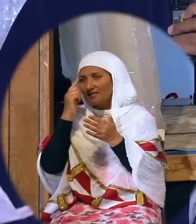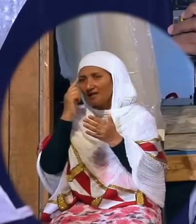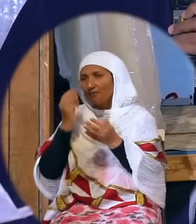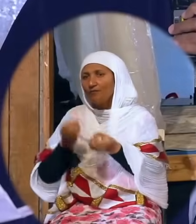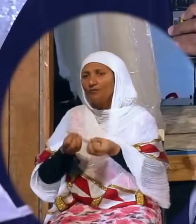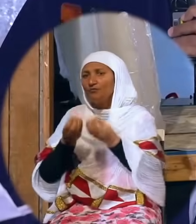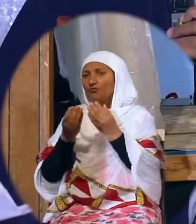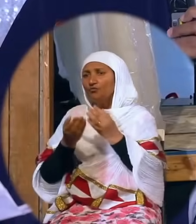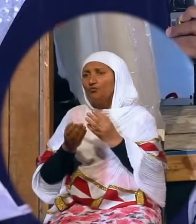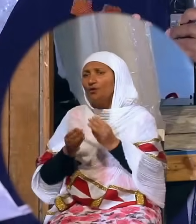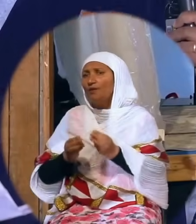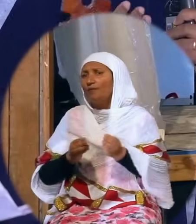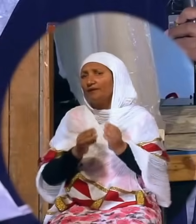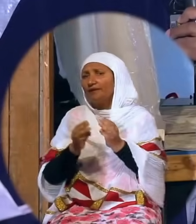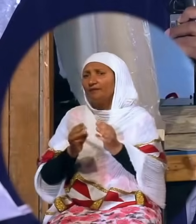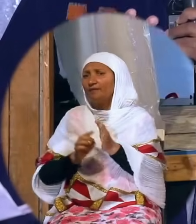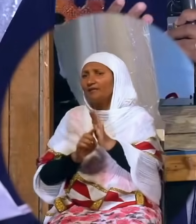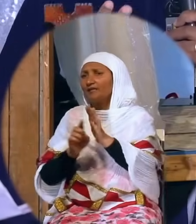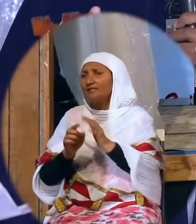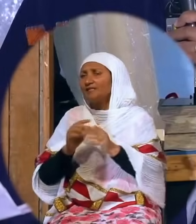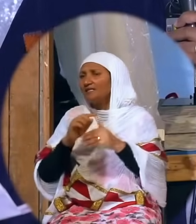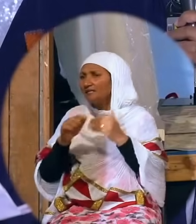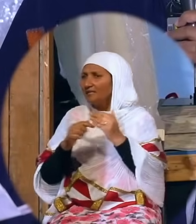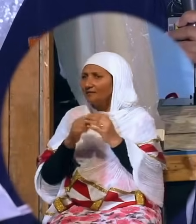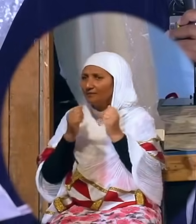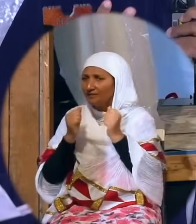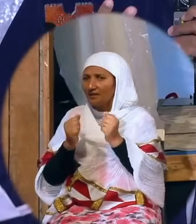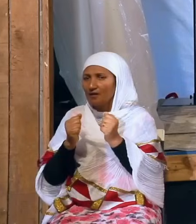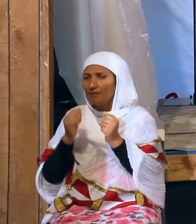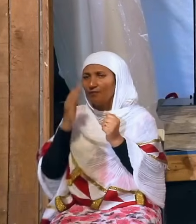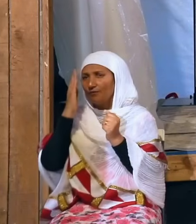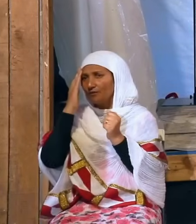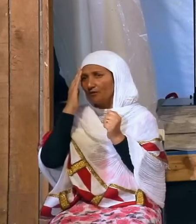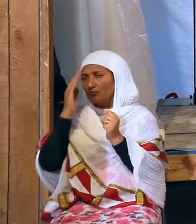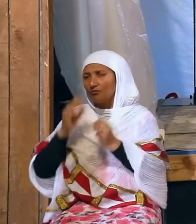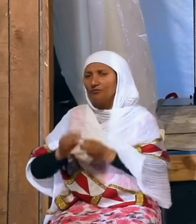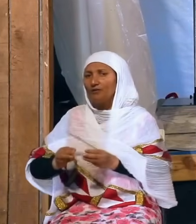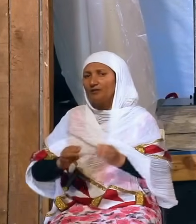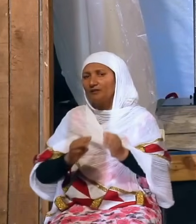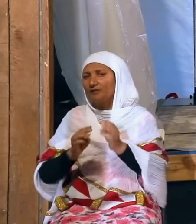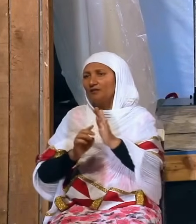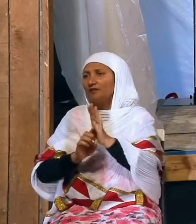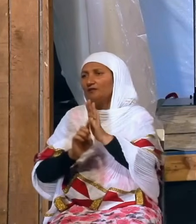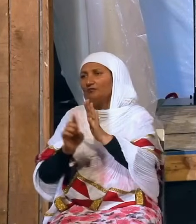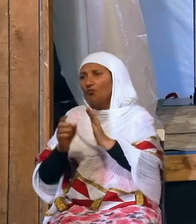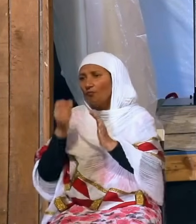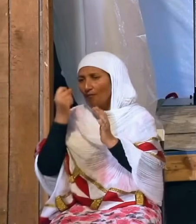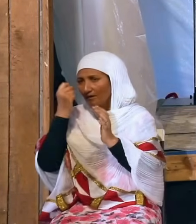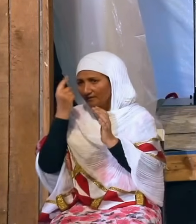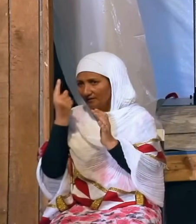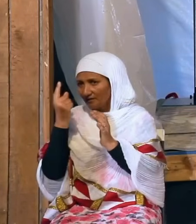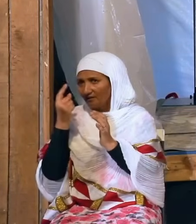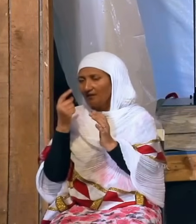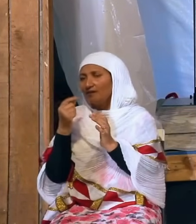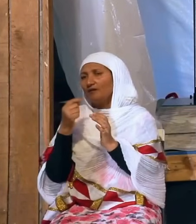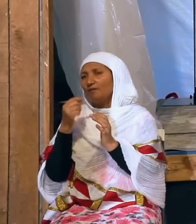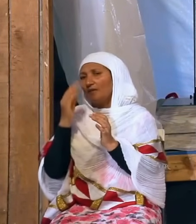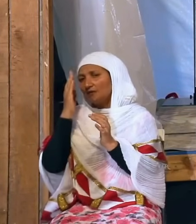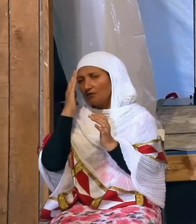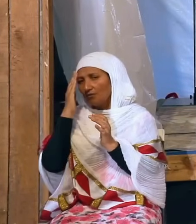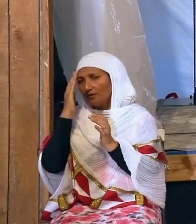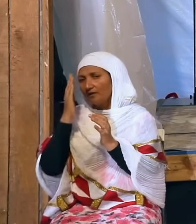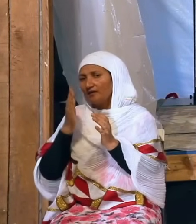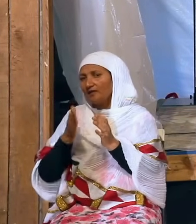መግለጽ ስለሚቻል ለእናንተ በሚችሉትና በሚታወቁት መንገድ ግን ገልጾ ማስረዳት ማሳየት